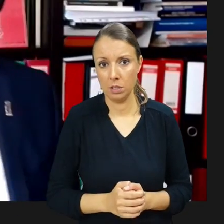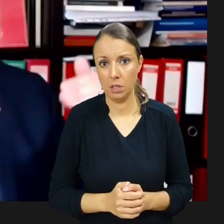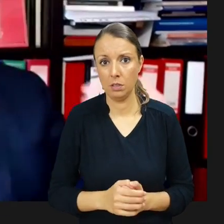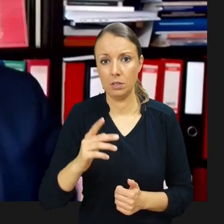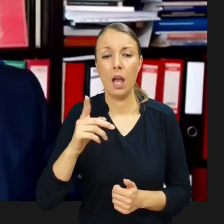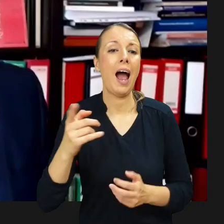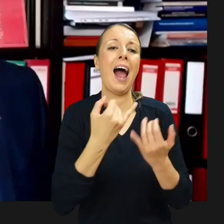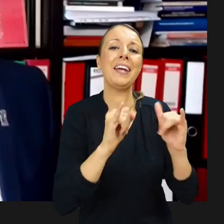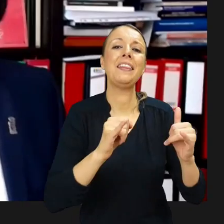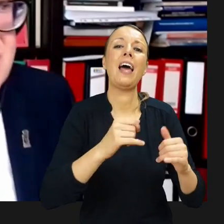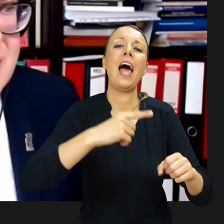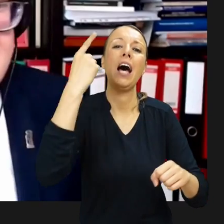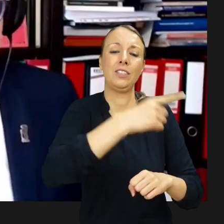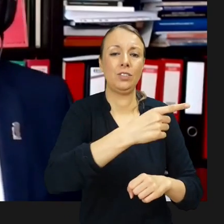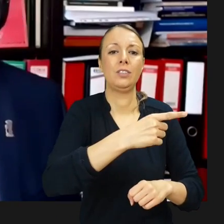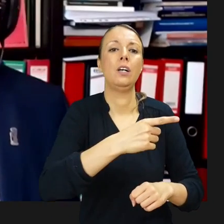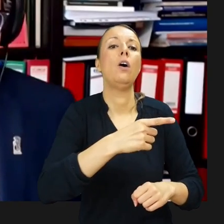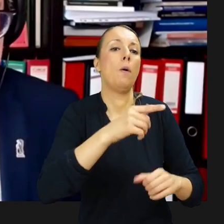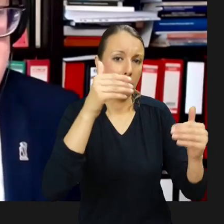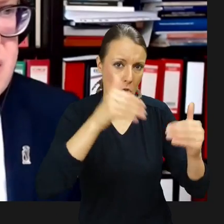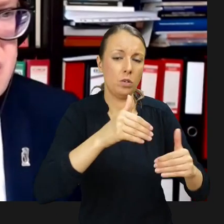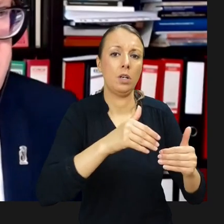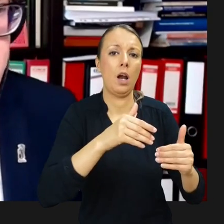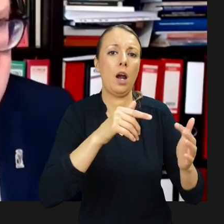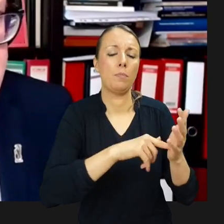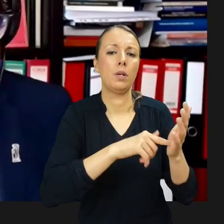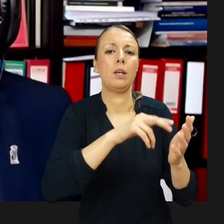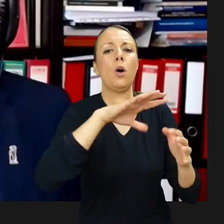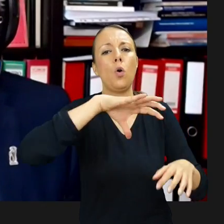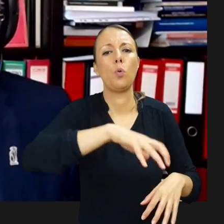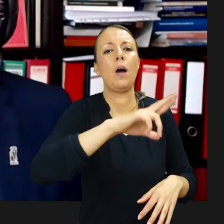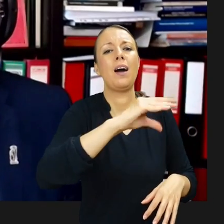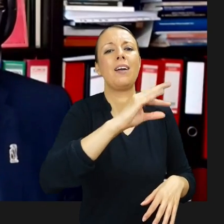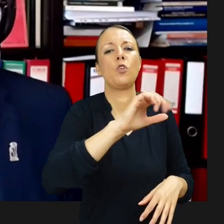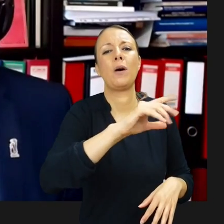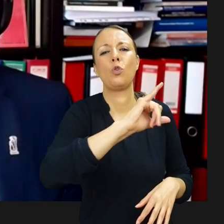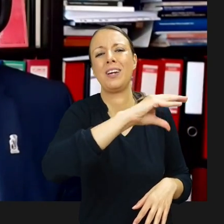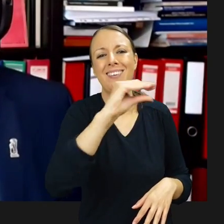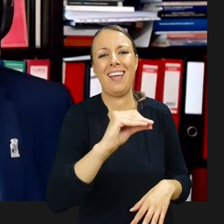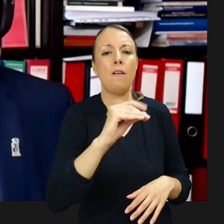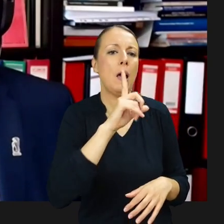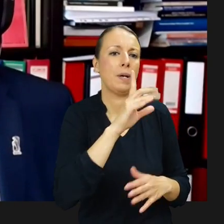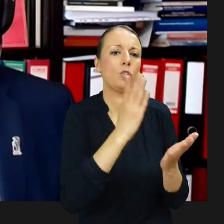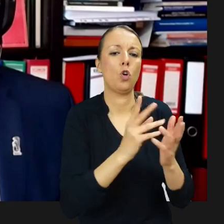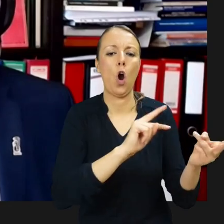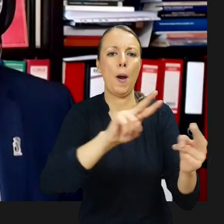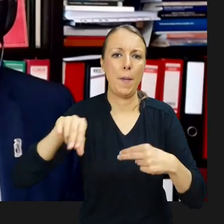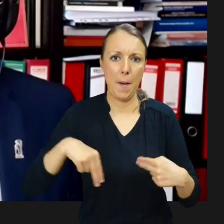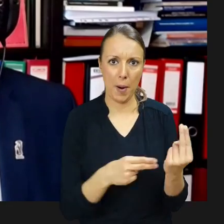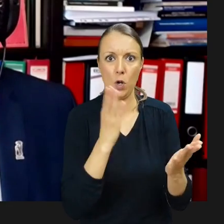są reformatoryjne, a więc kończy się w ogóle na jednym okrążeniu. Więc to, wydaje